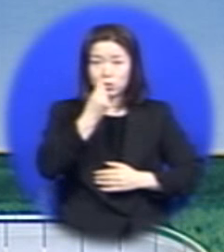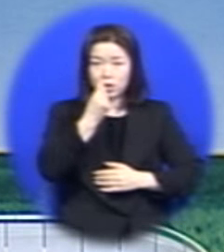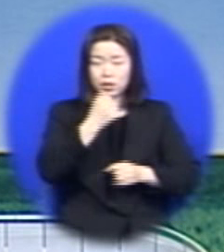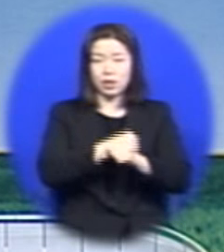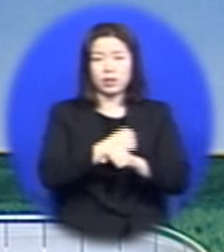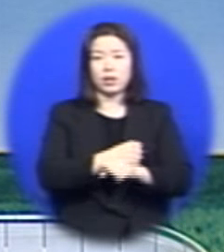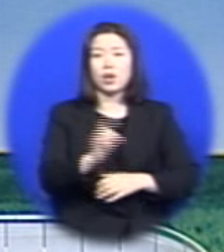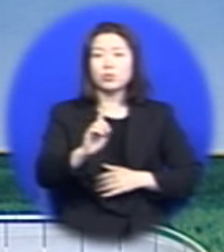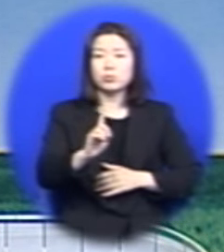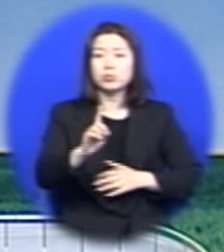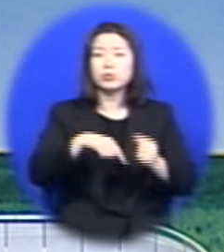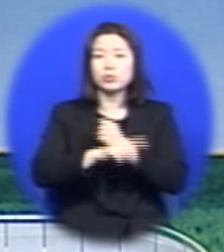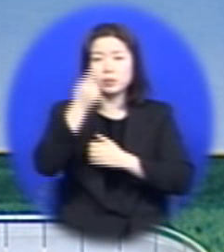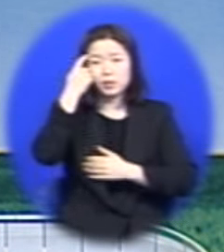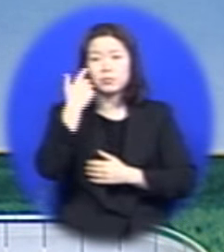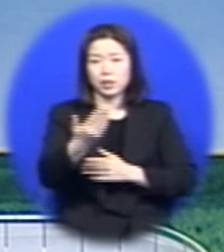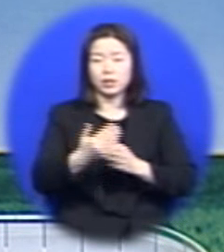그건 어떤 입맞춤이죠?